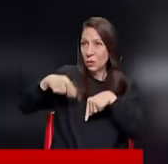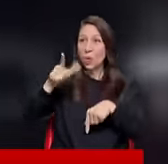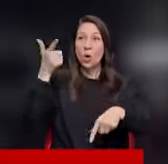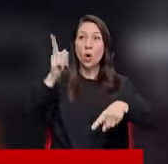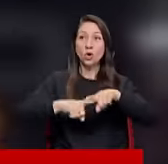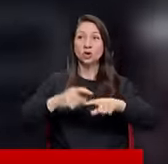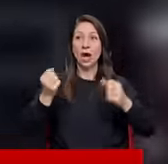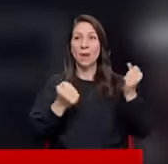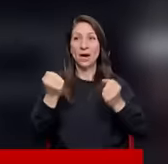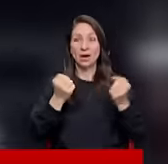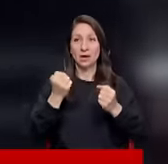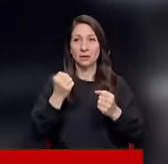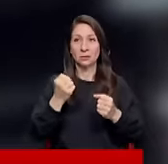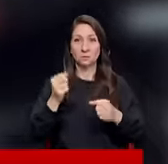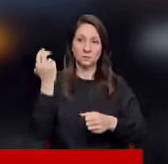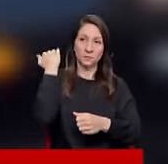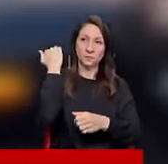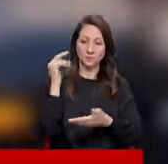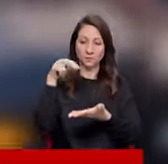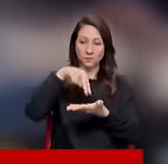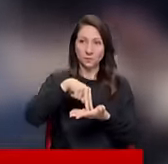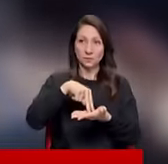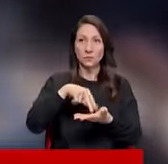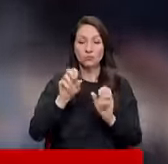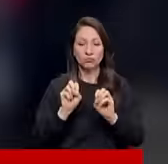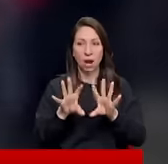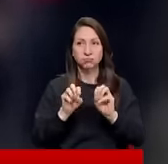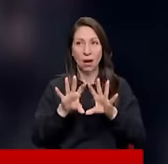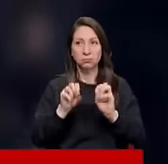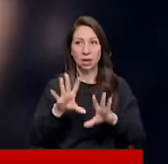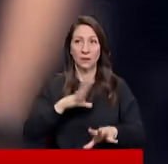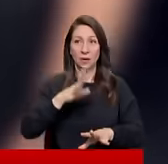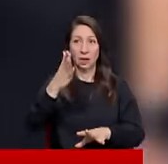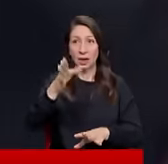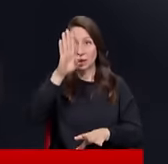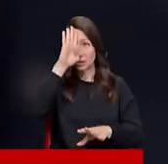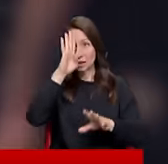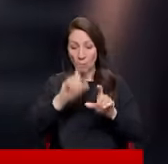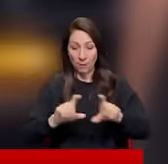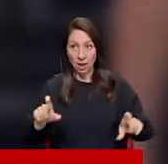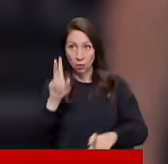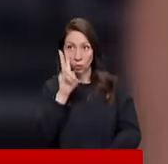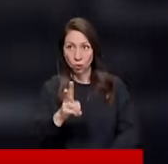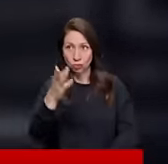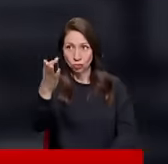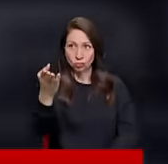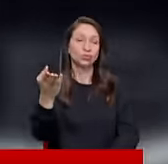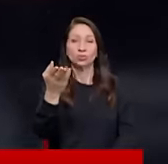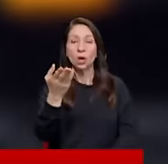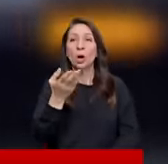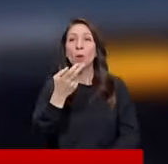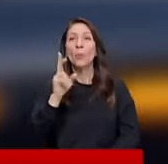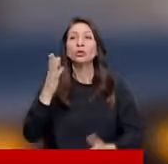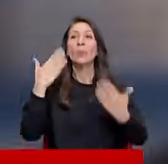arazinin üzerinde bir de çakarlı bir araç İstanbul plakalı olduğunu da görüyorsunuz sizler de.